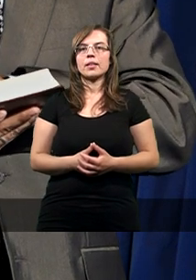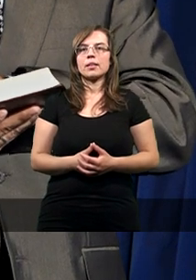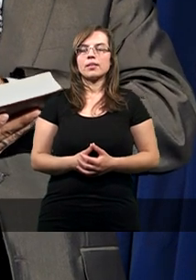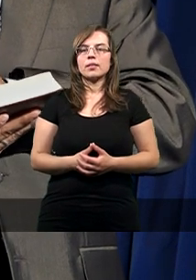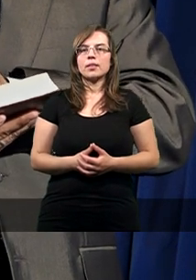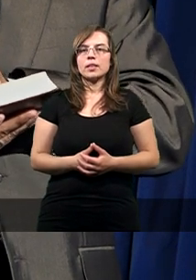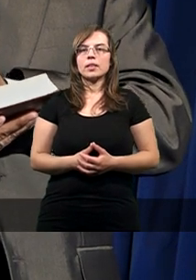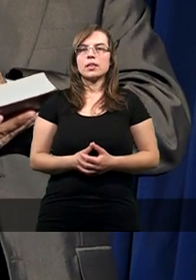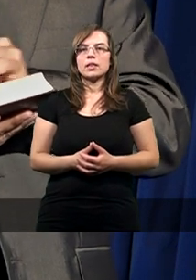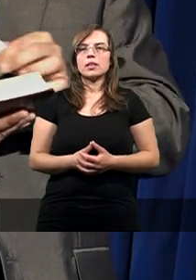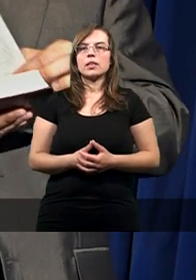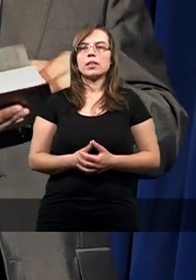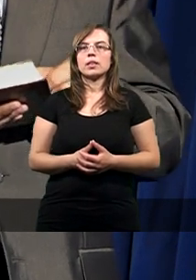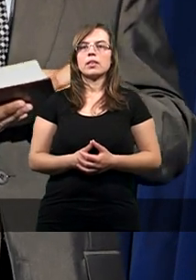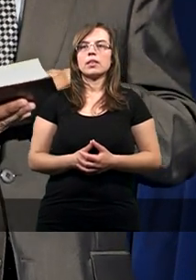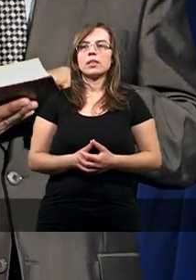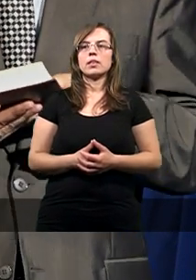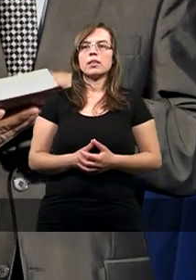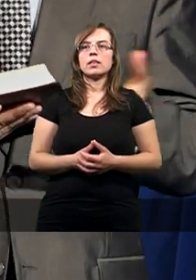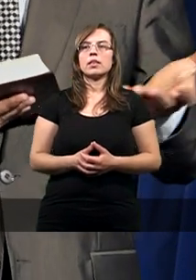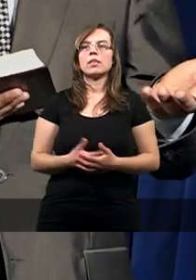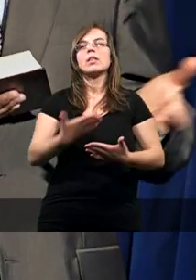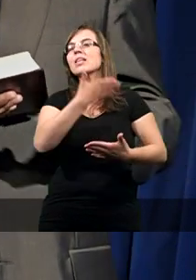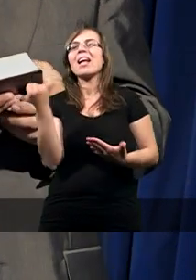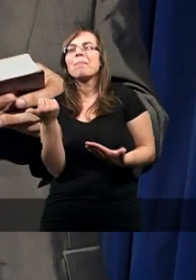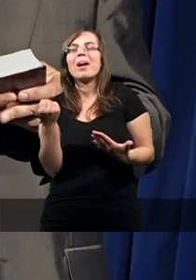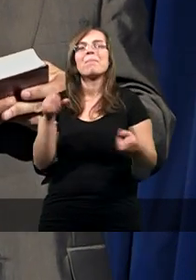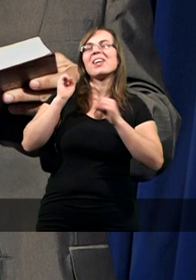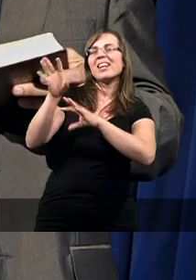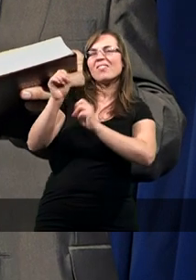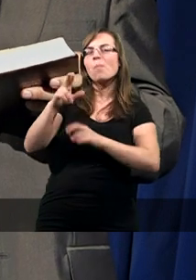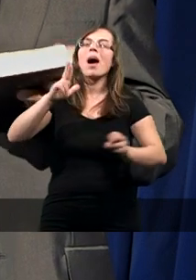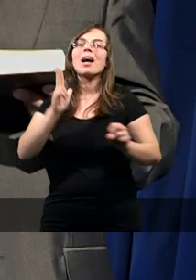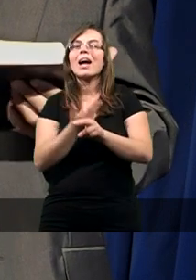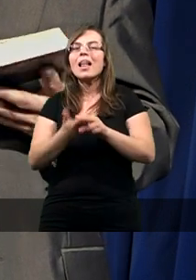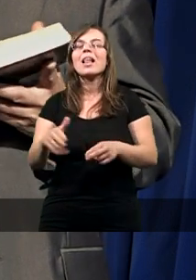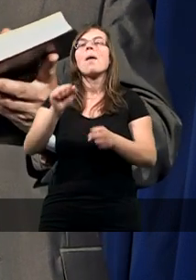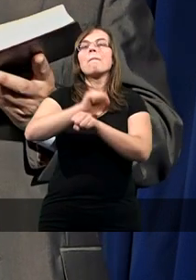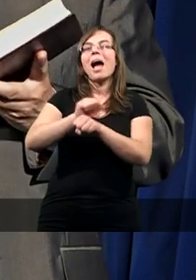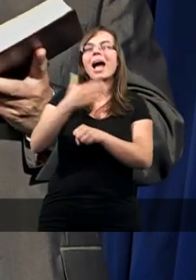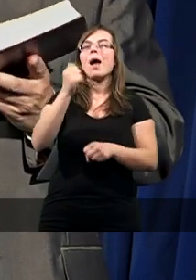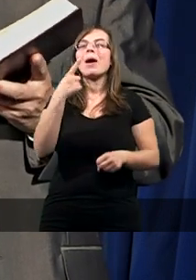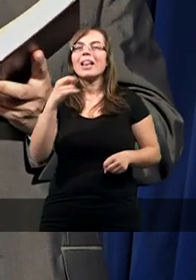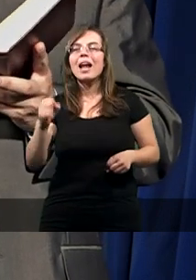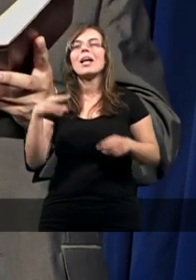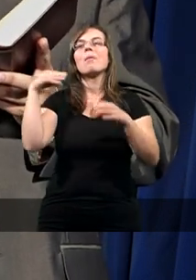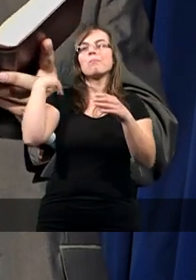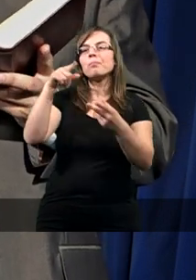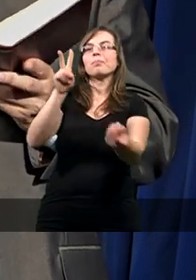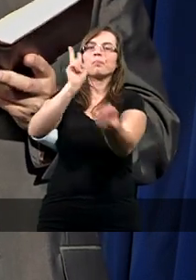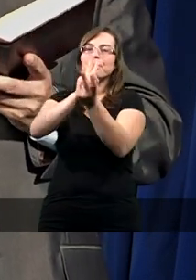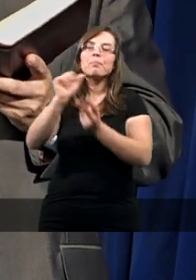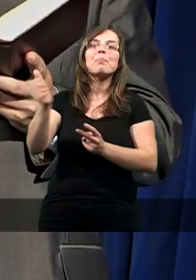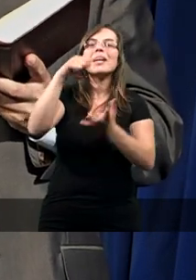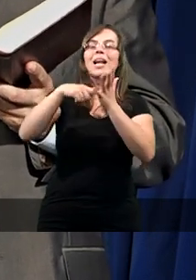Mary Magdalene met Jesus for the first time. Nie mamy informacji, kiedy Maria Magdalena pierwszy raz